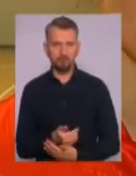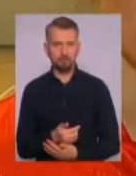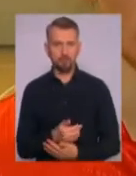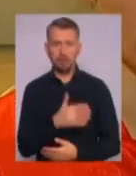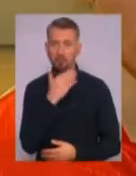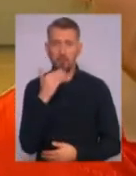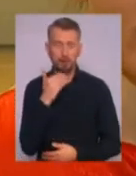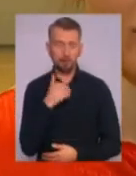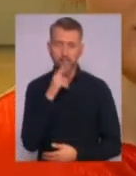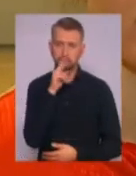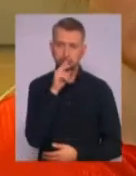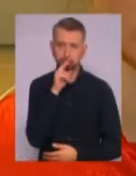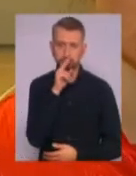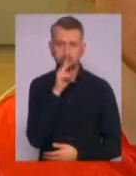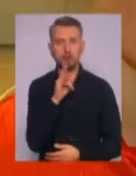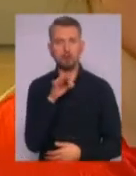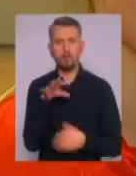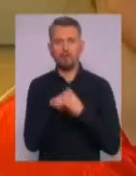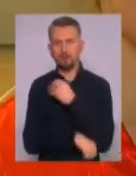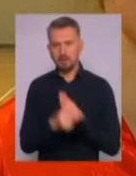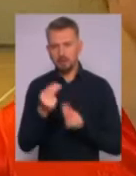нас помилок, але ми в кінці, я думаю,